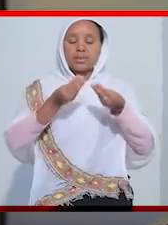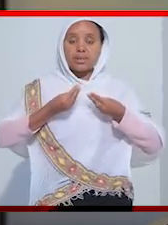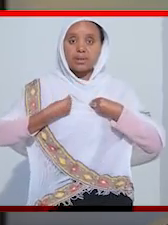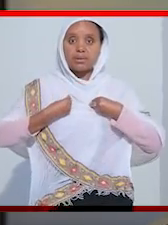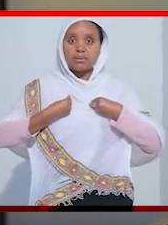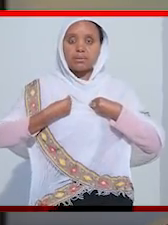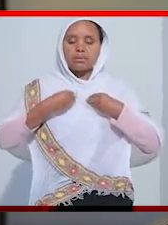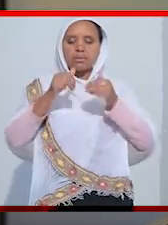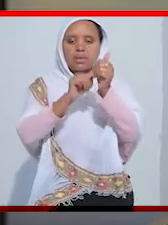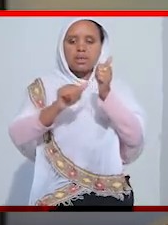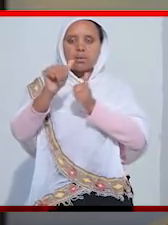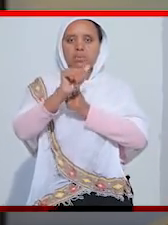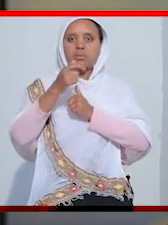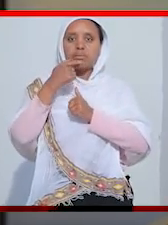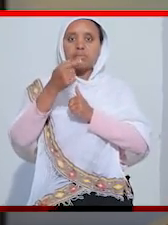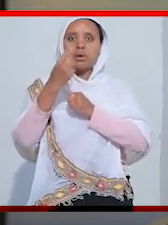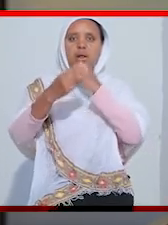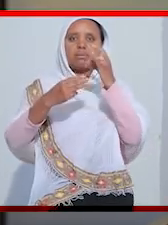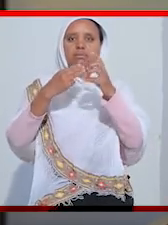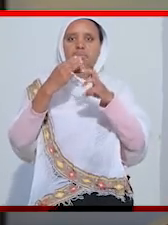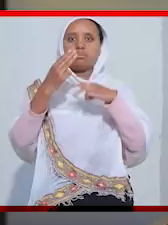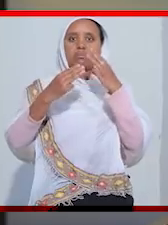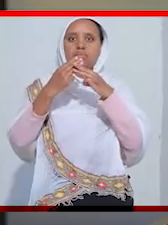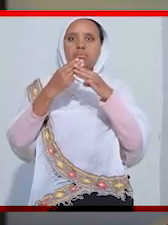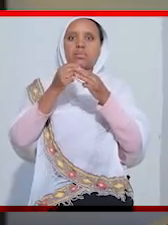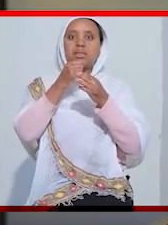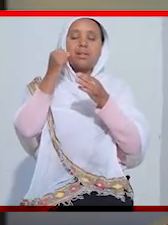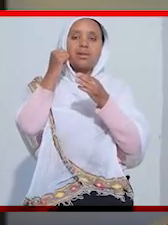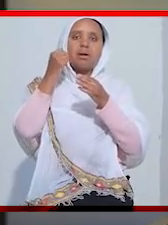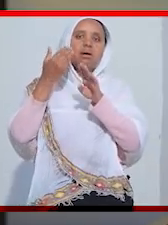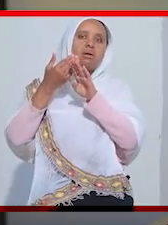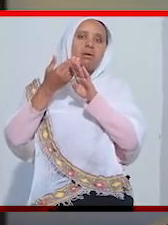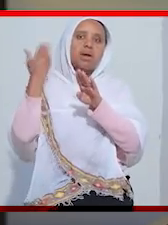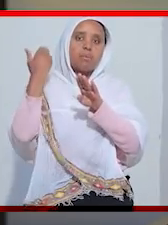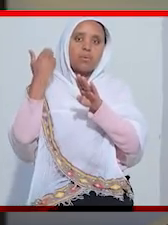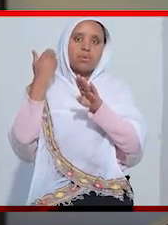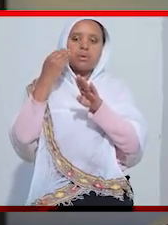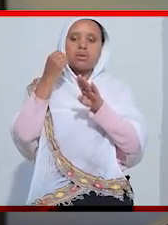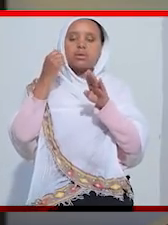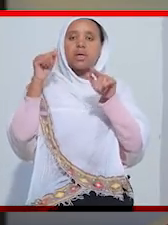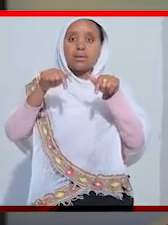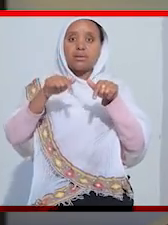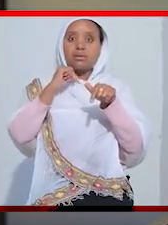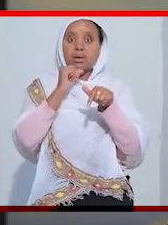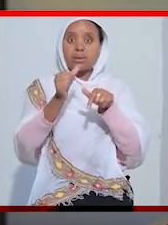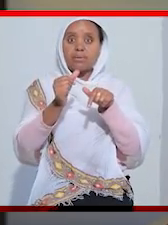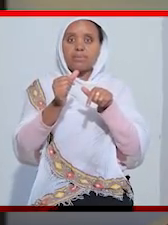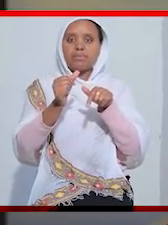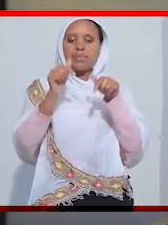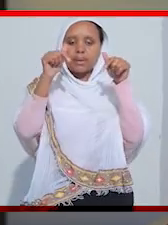አድርጎ የሰጠን ቀዳማዊ ዘእንበለ ትማልም ያለ ትናንትና ቀዳማዊ ያለ